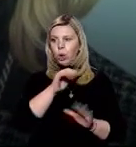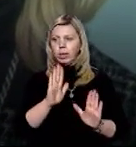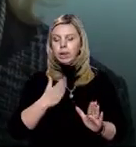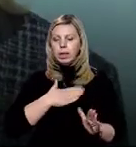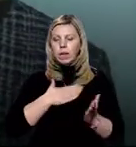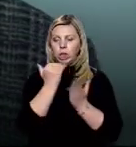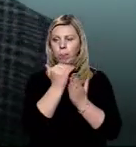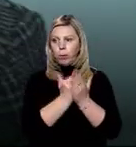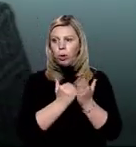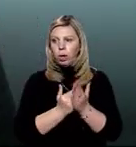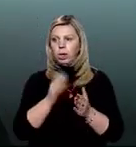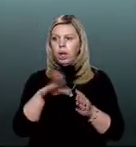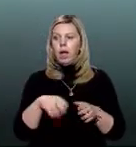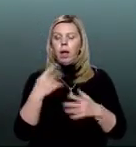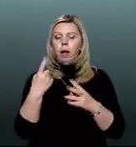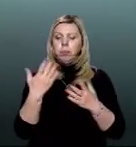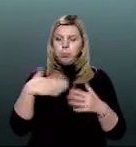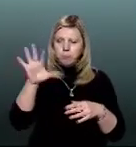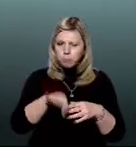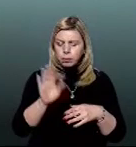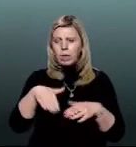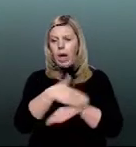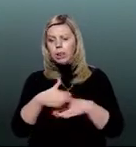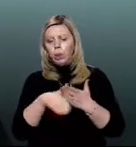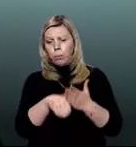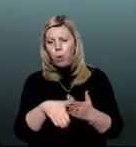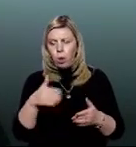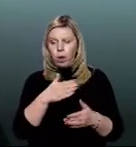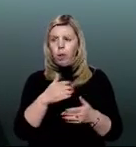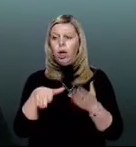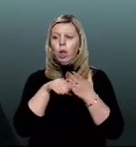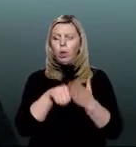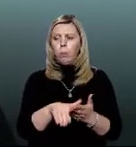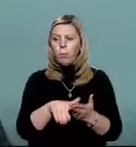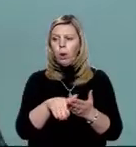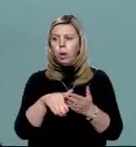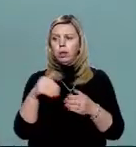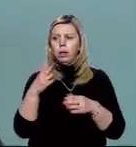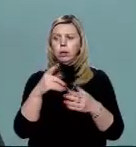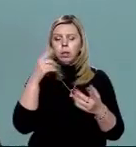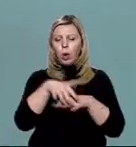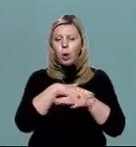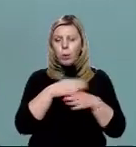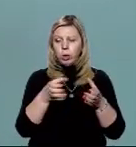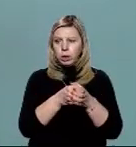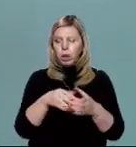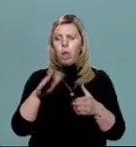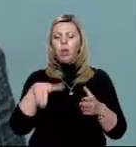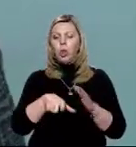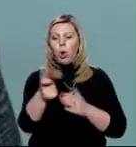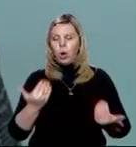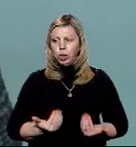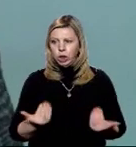наші програми. Це пільгові перевезення, адресна допомога, допомога громадським організаціям, дорога